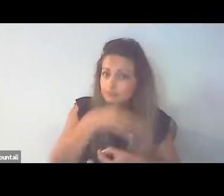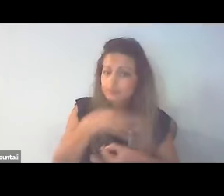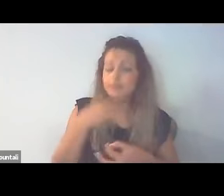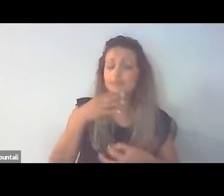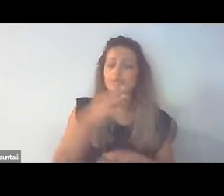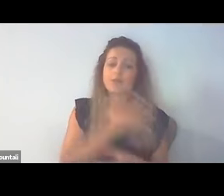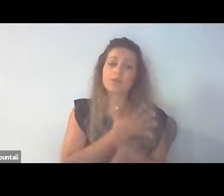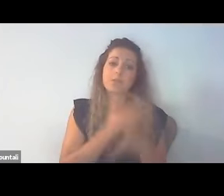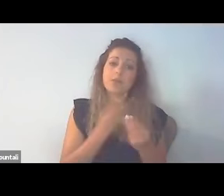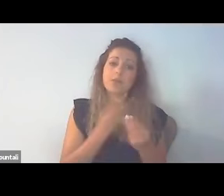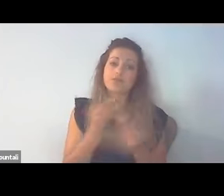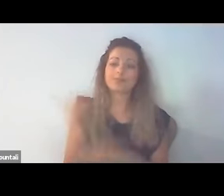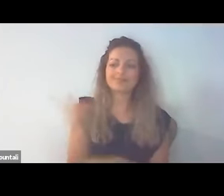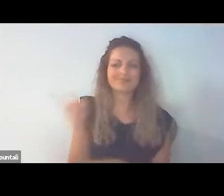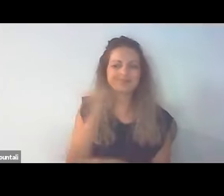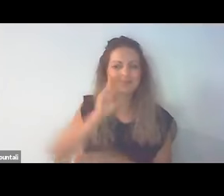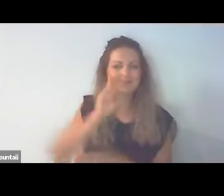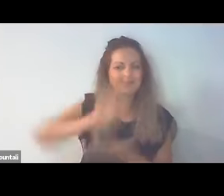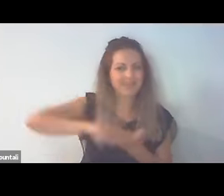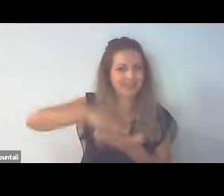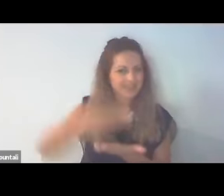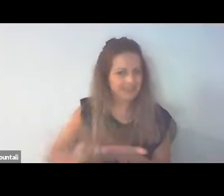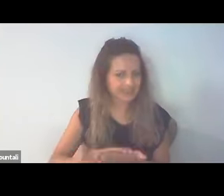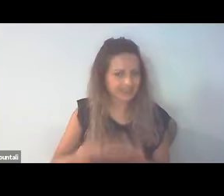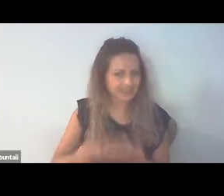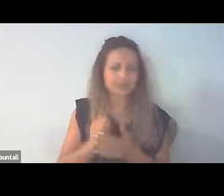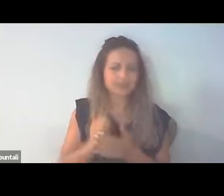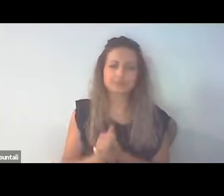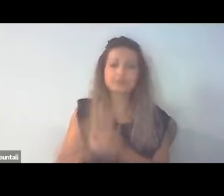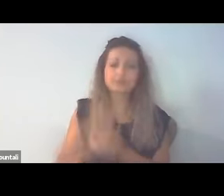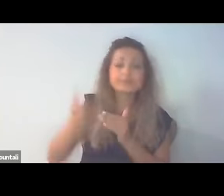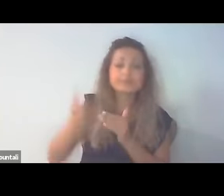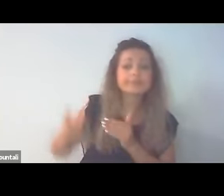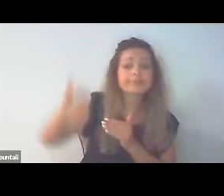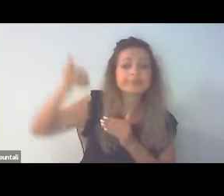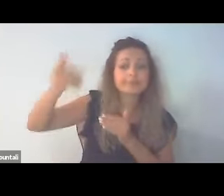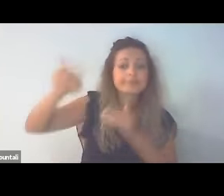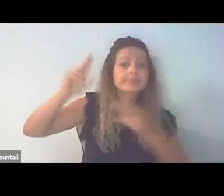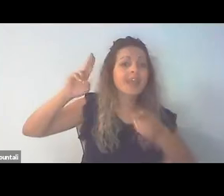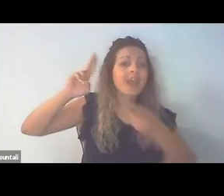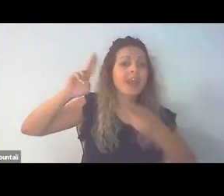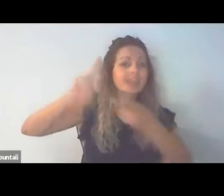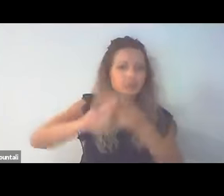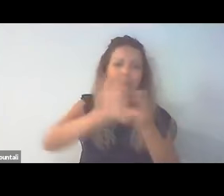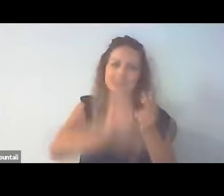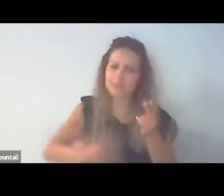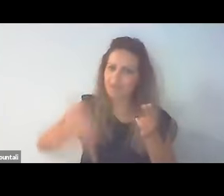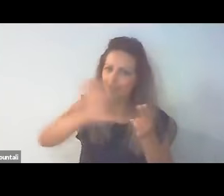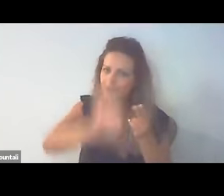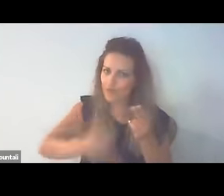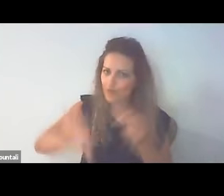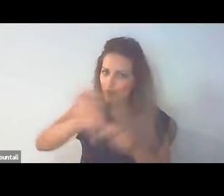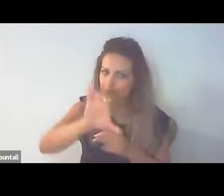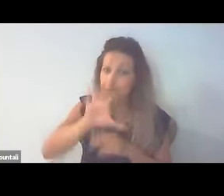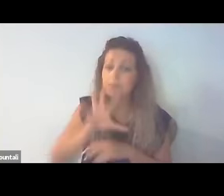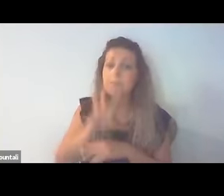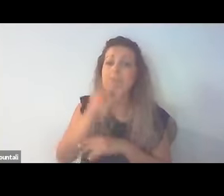μεταφράστριές μας και ανανεώνουμε το ραντεβού μας για τον Σεπτέμβρη. Μέχρι